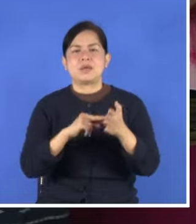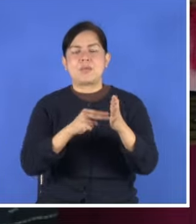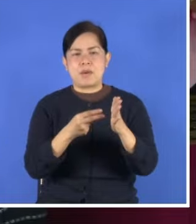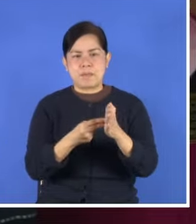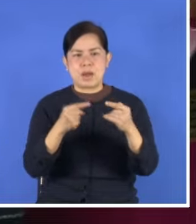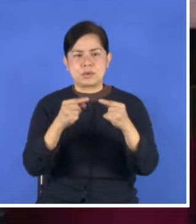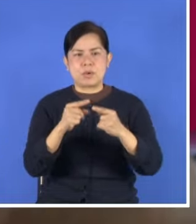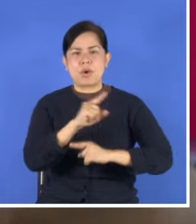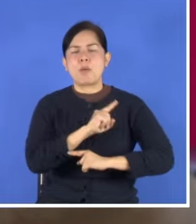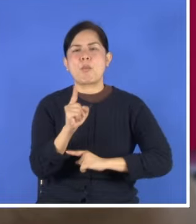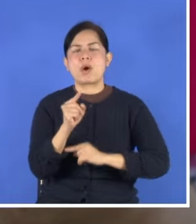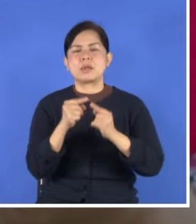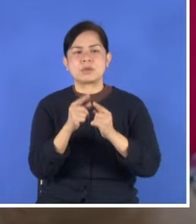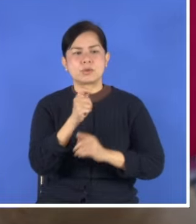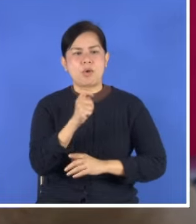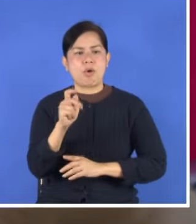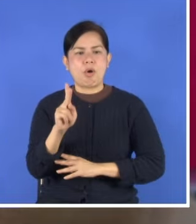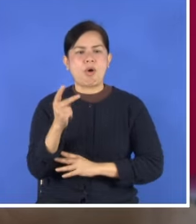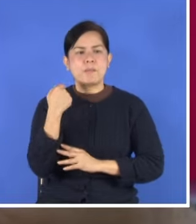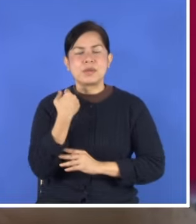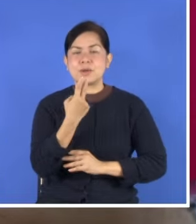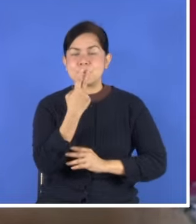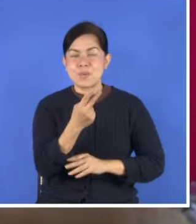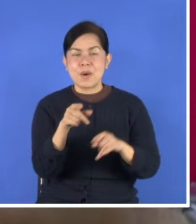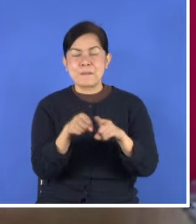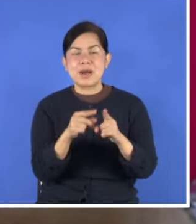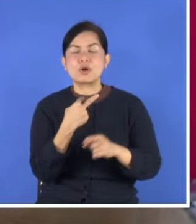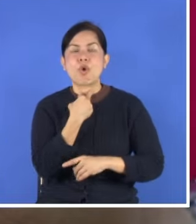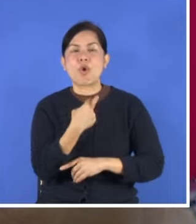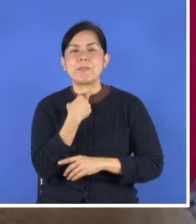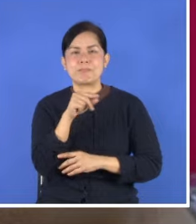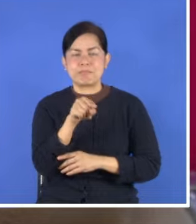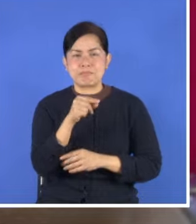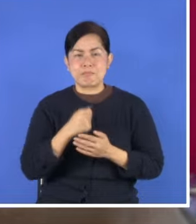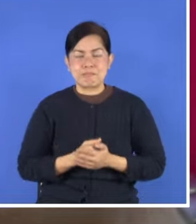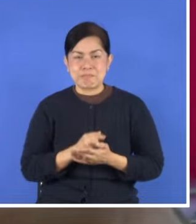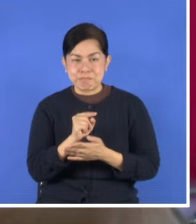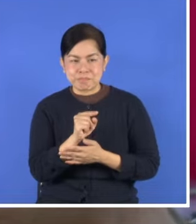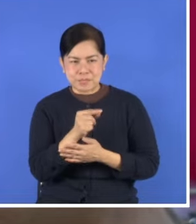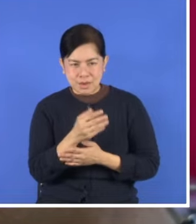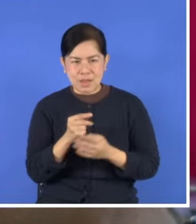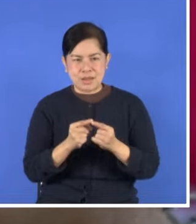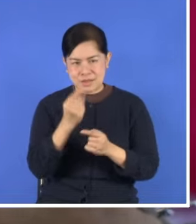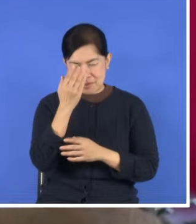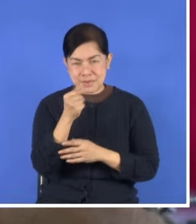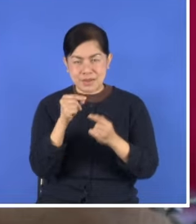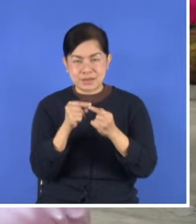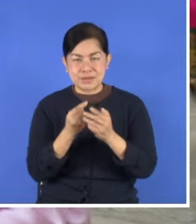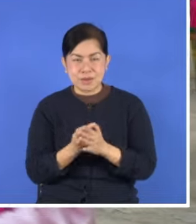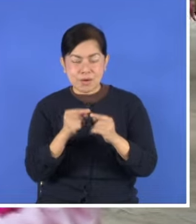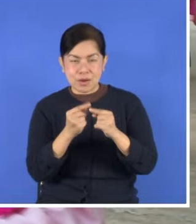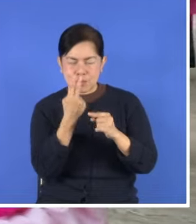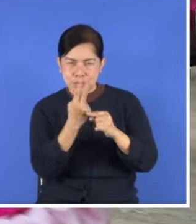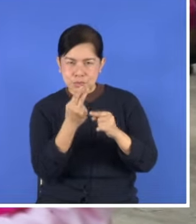เออเสร็จแล้วก็จะมาใต้น้ำมันก็คือเอาสำลีไปชุบน้ำมันเพื่อมาหยดที่กบซึ่งจะมีไส้